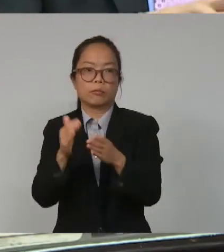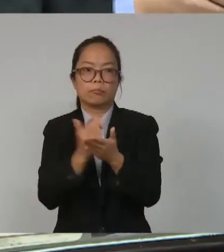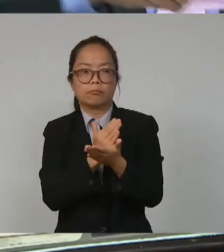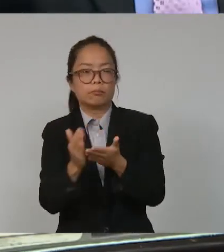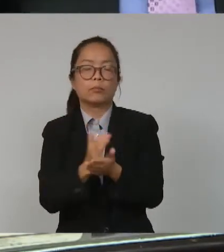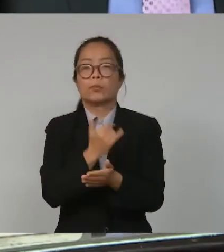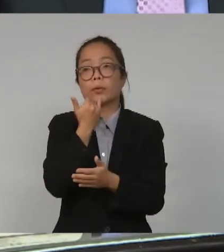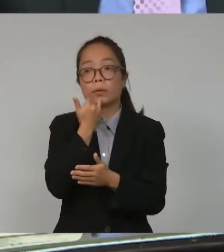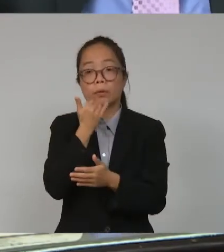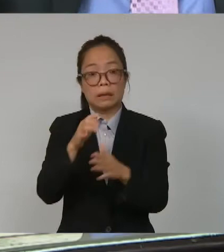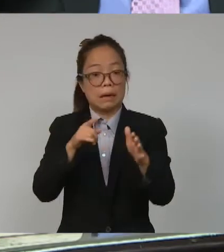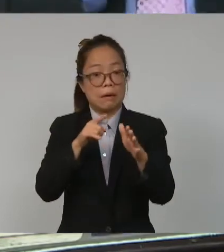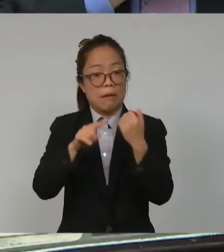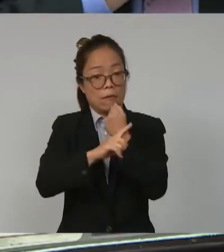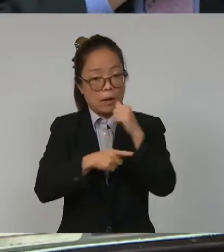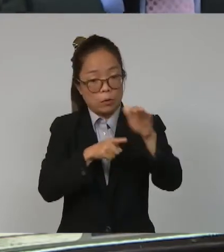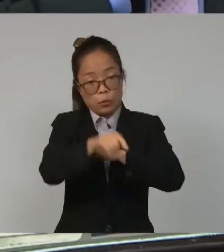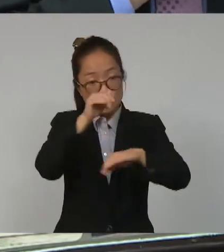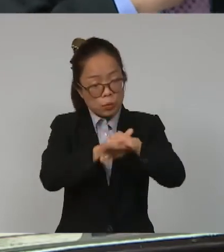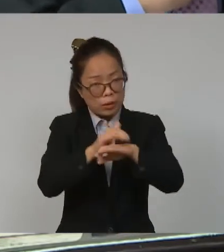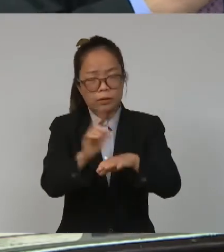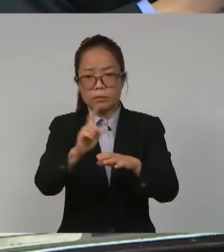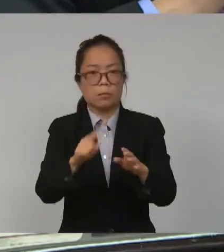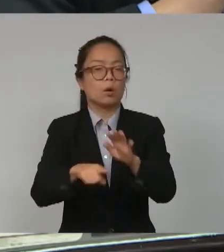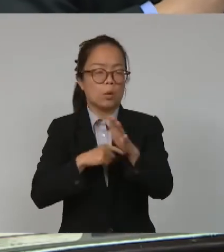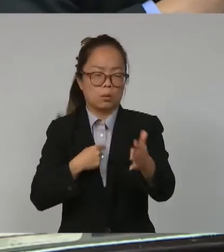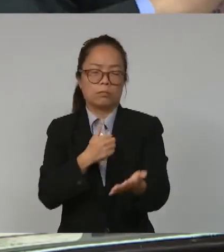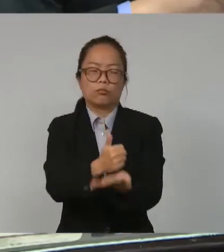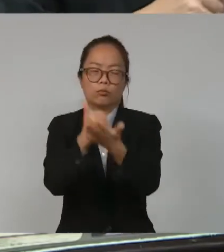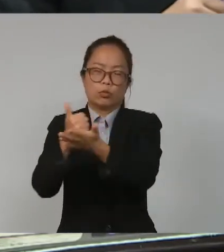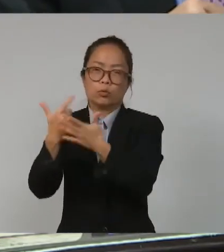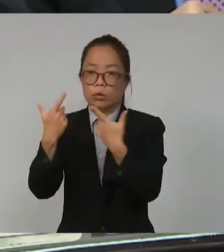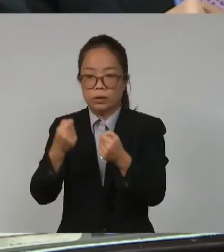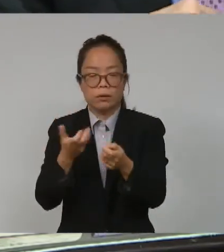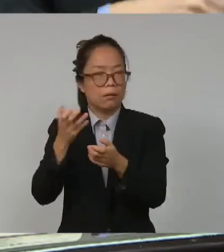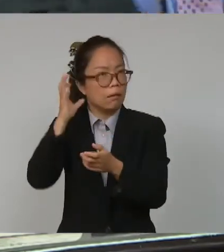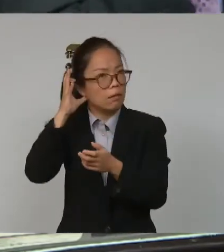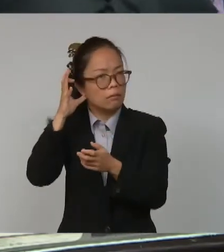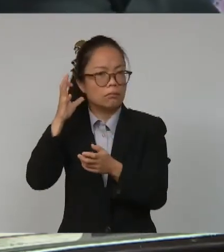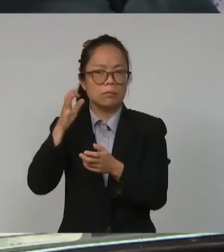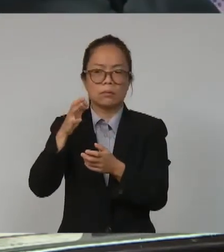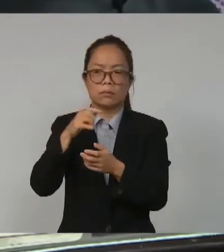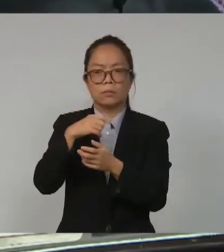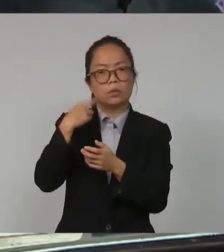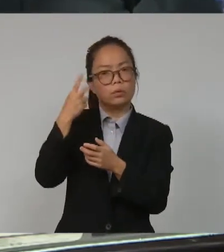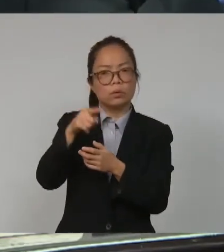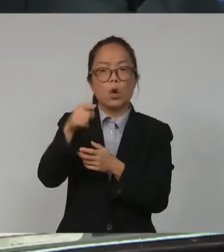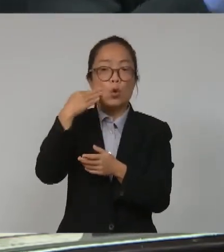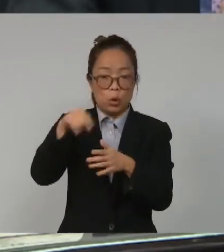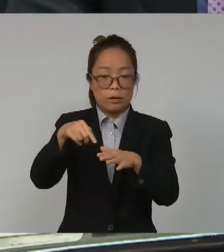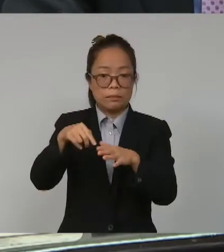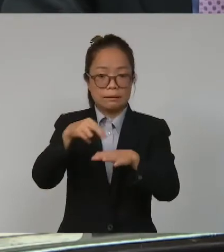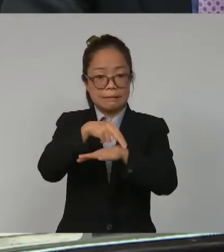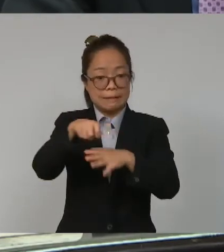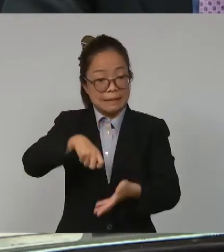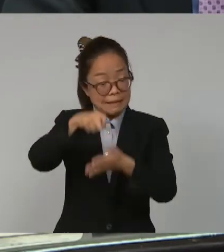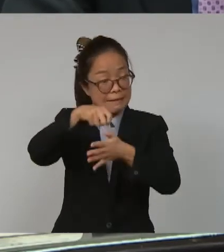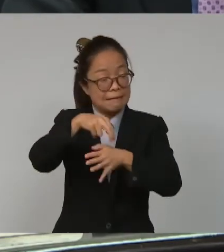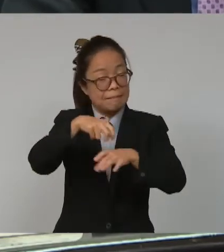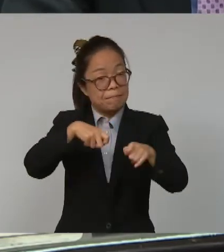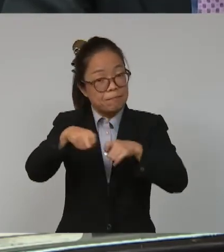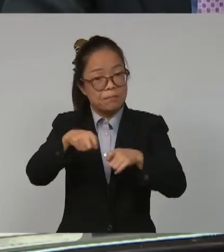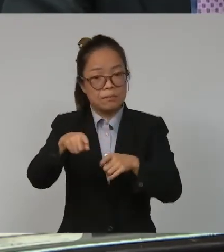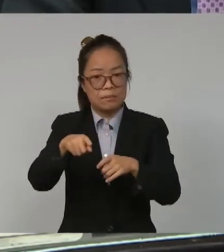那当然，法律上的专业我也尊重。那我只是说，刚刚听下来，我觉得如果我们这个案只是大